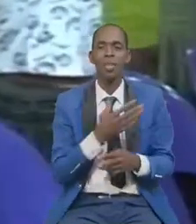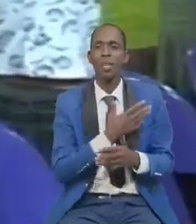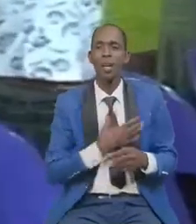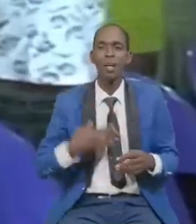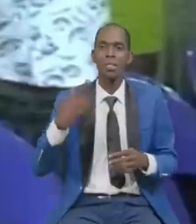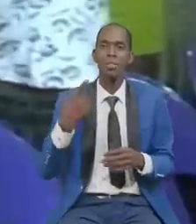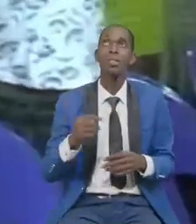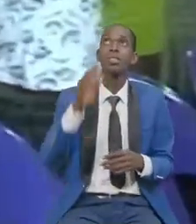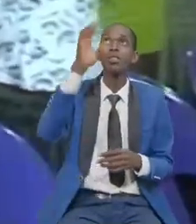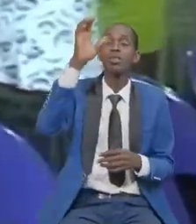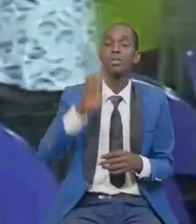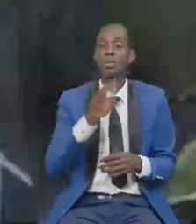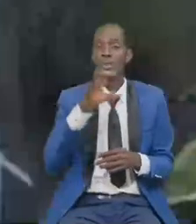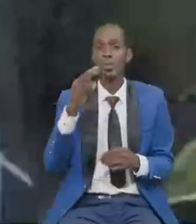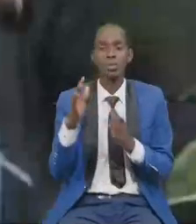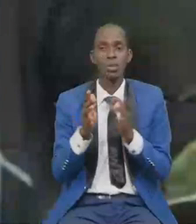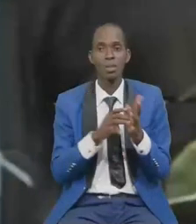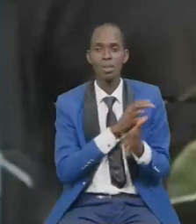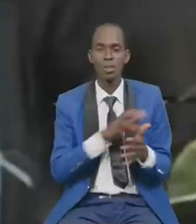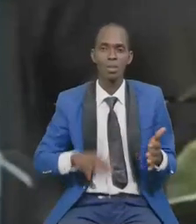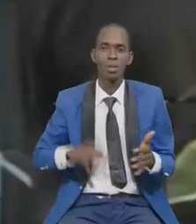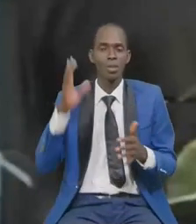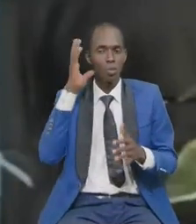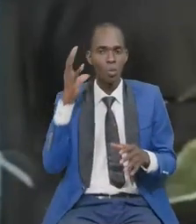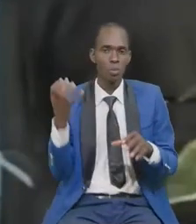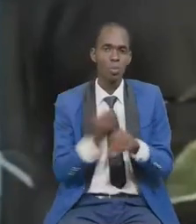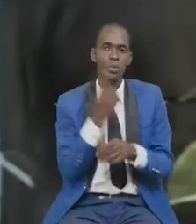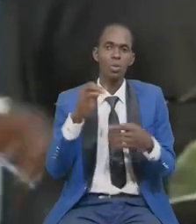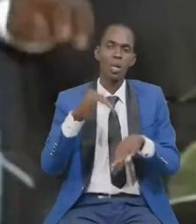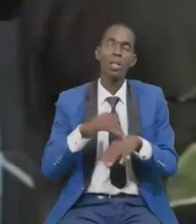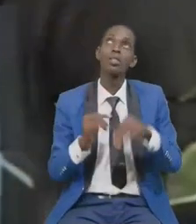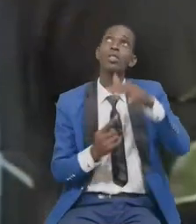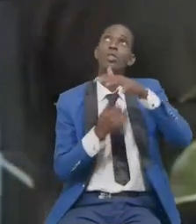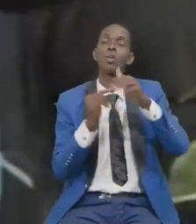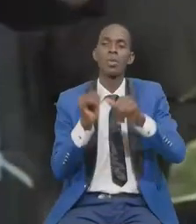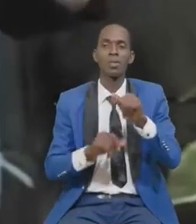Jésus-Christ va te mettre au sommet de la montagne au nom de Jésus.